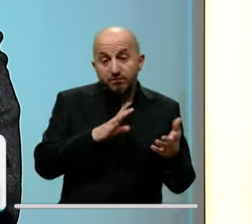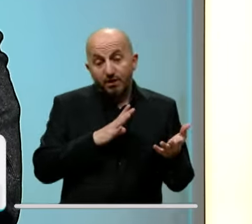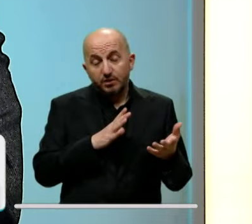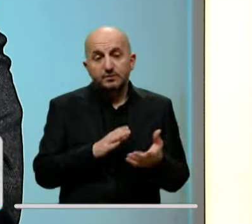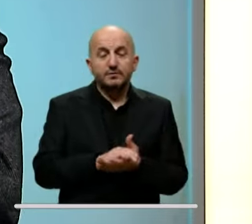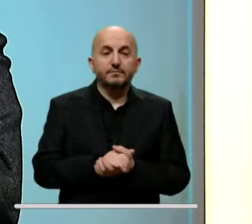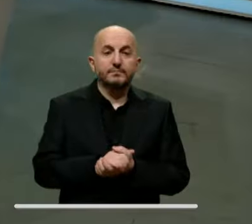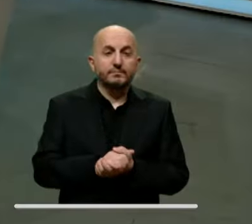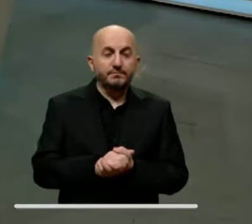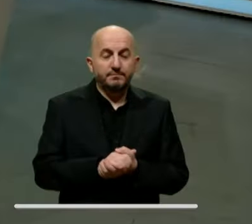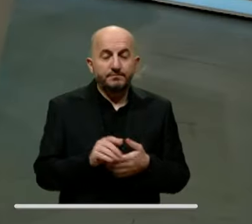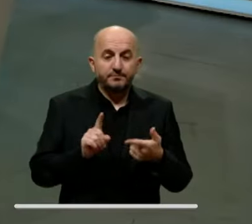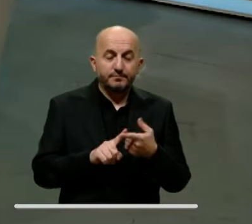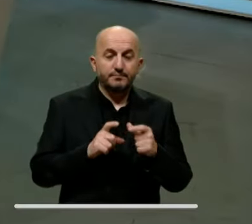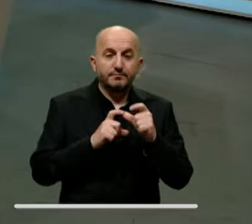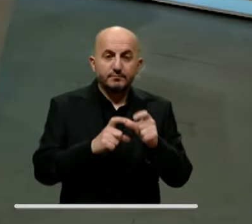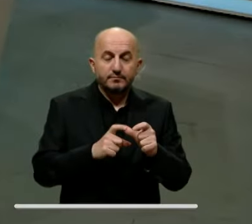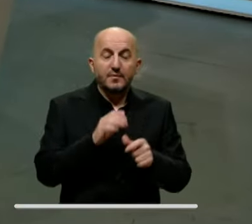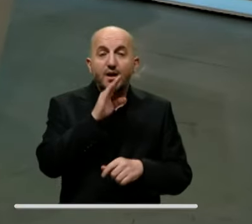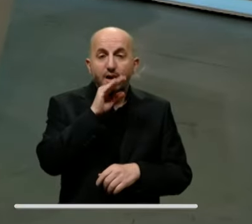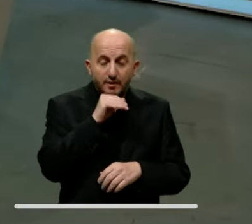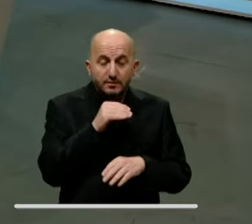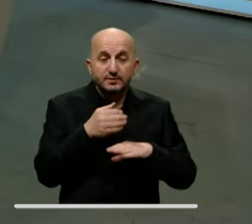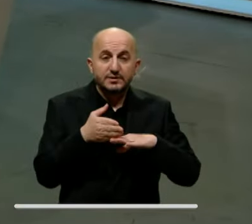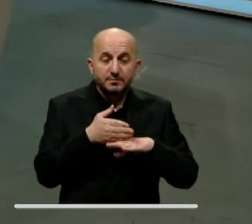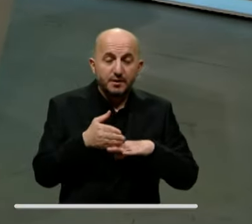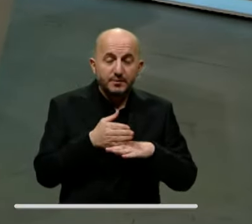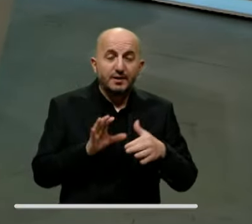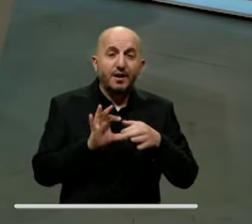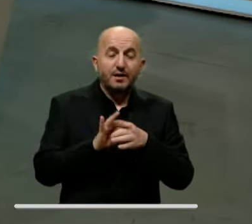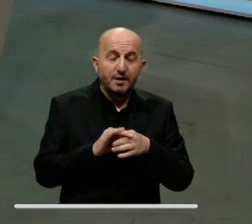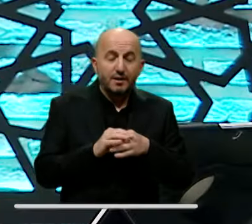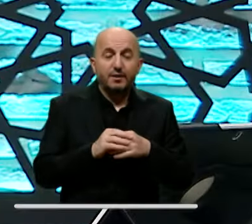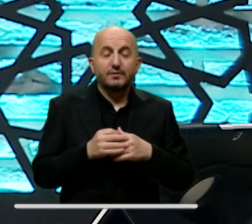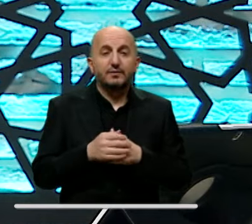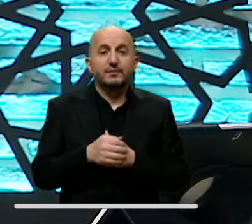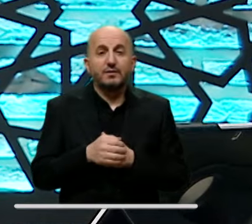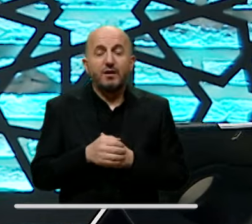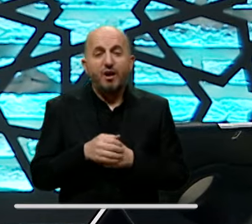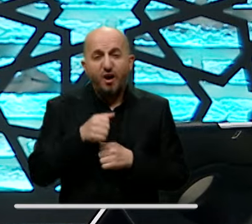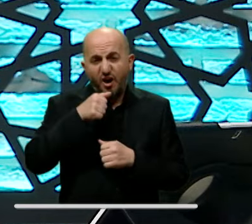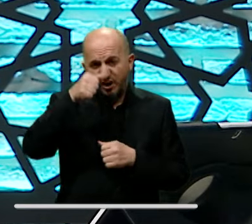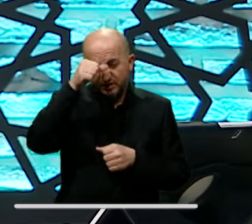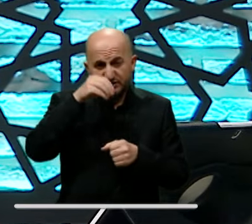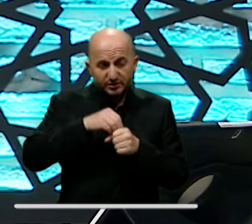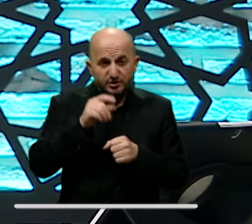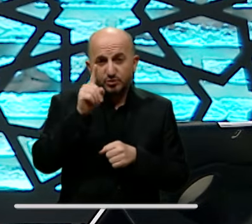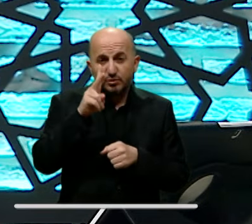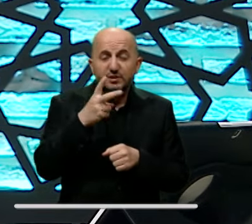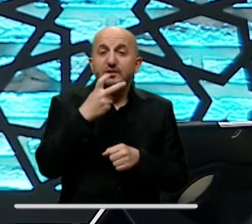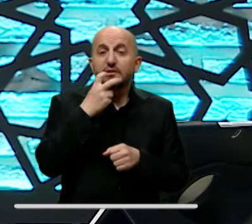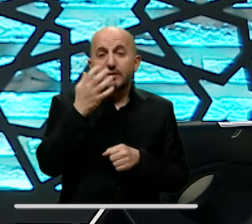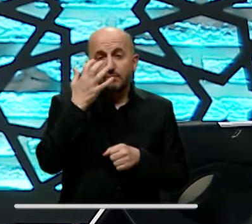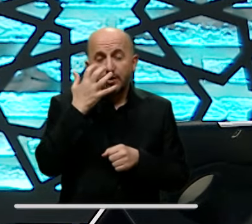Evet Eyvallah ikinci sorusu da şu yine yaşlılık mevzusu ile alakalı gelişen bir soru hac için 12 yıldır bekliyorum